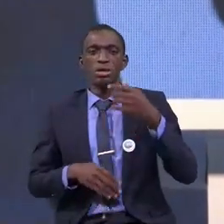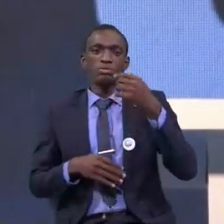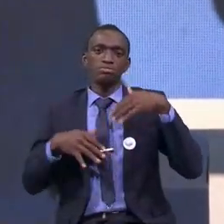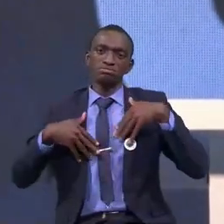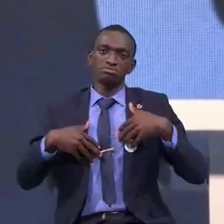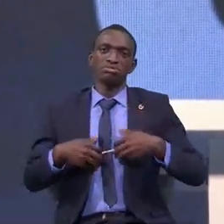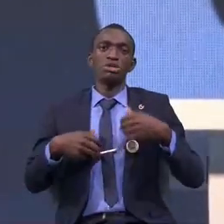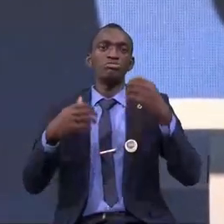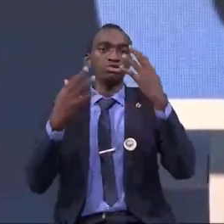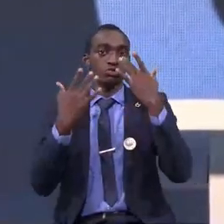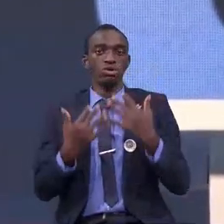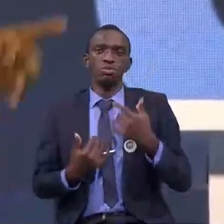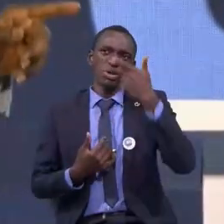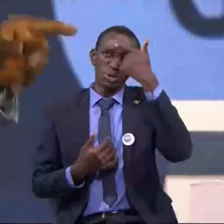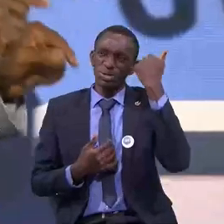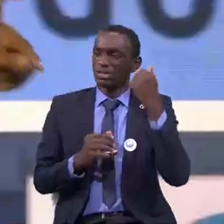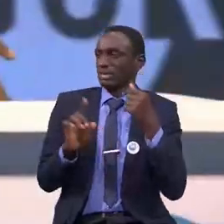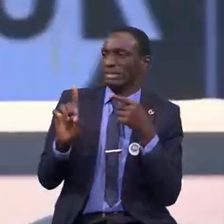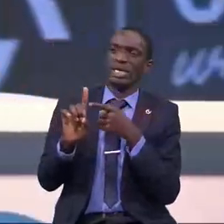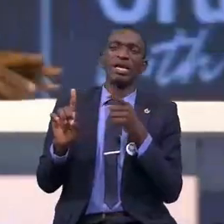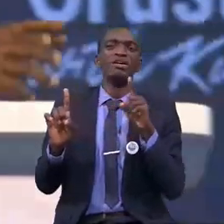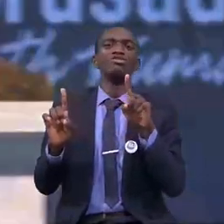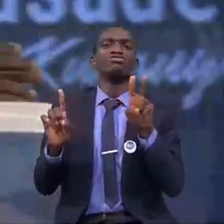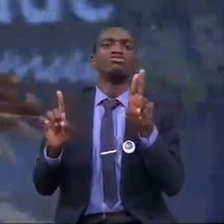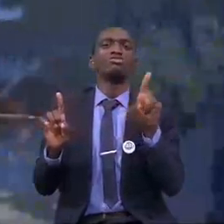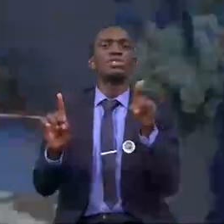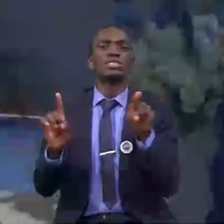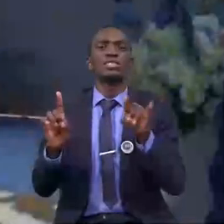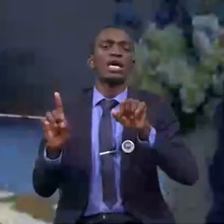À comme d'Ozias qui est mort.